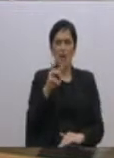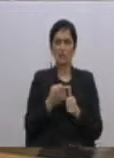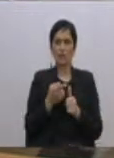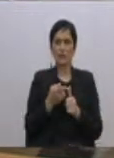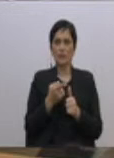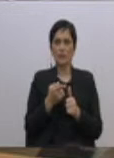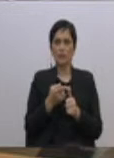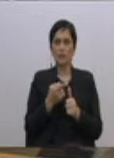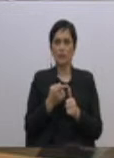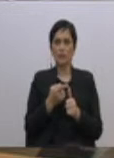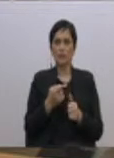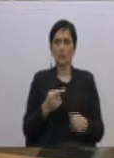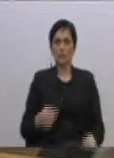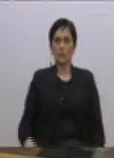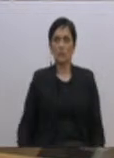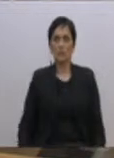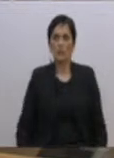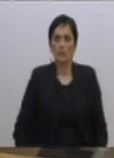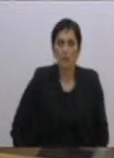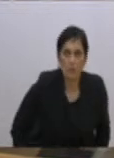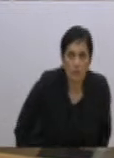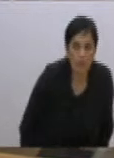Umrali sobis.